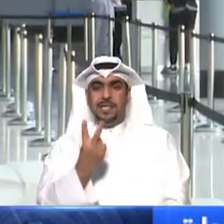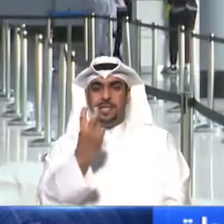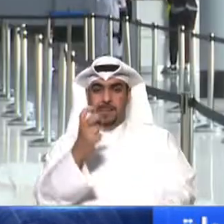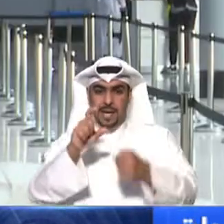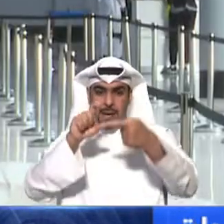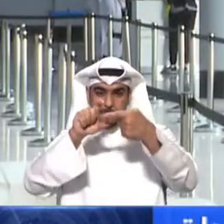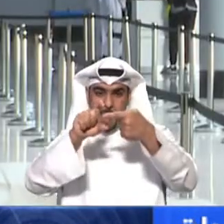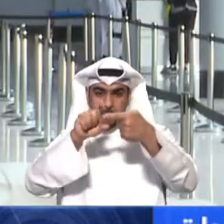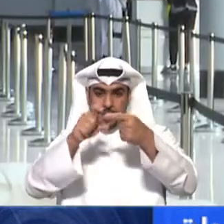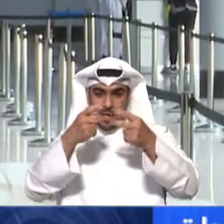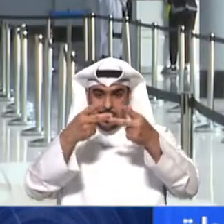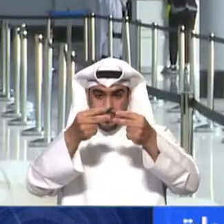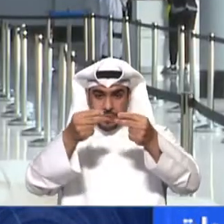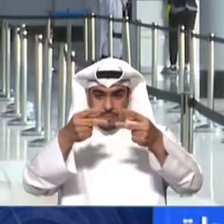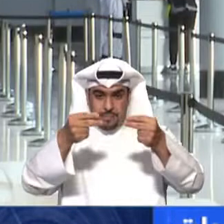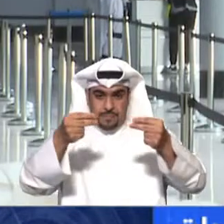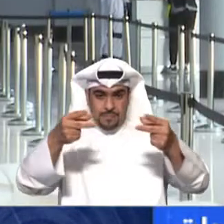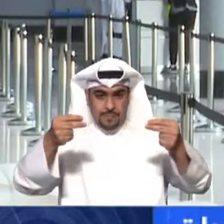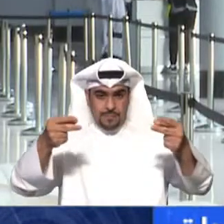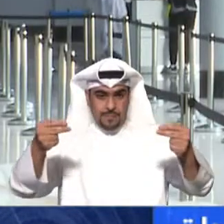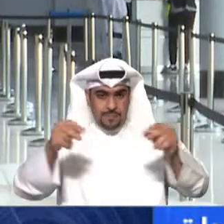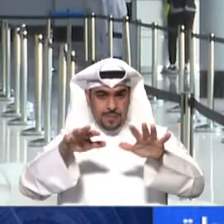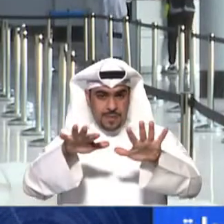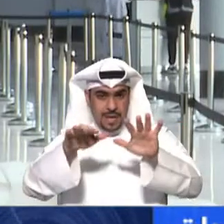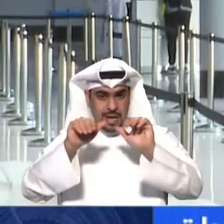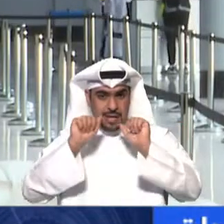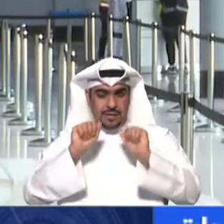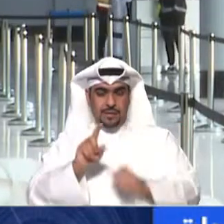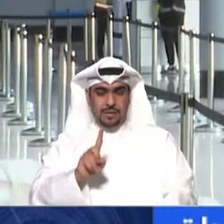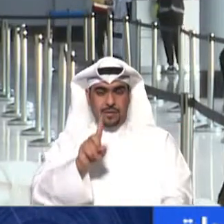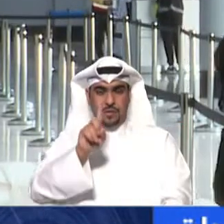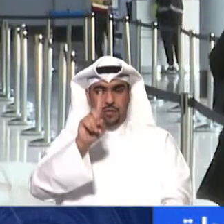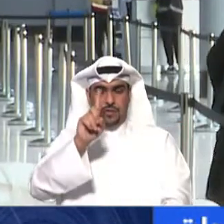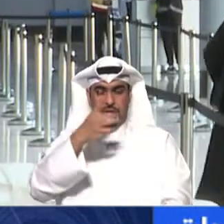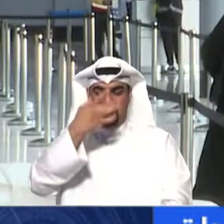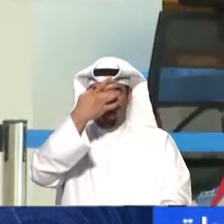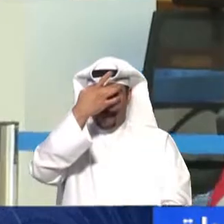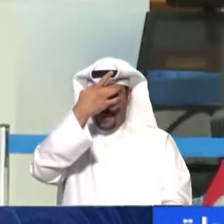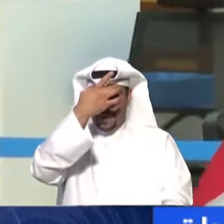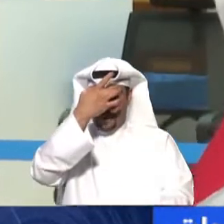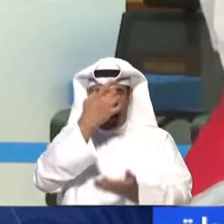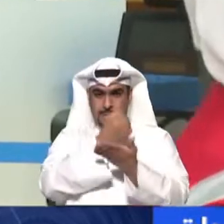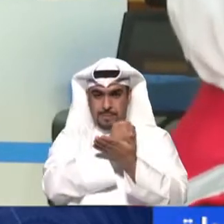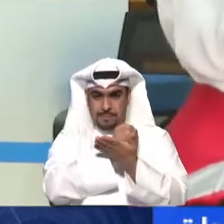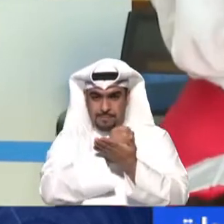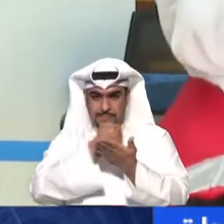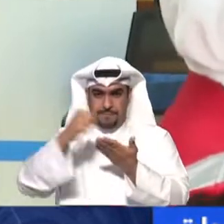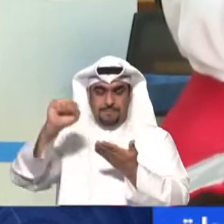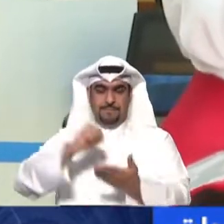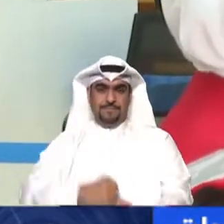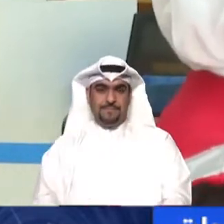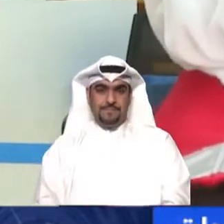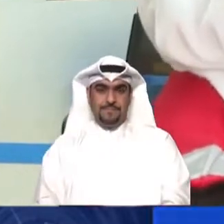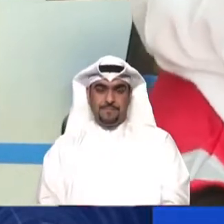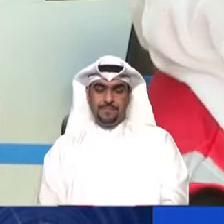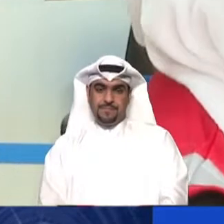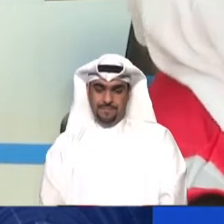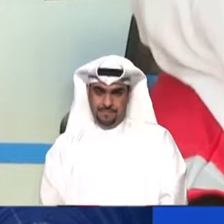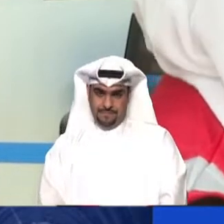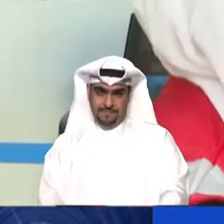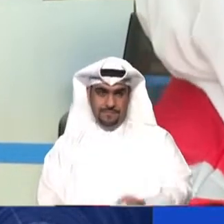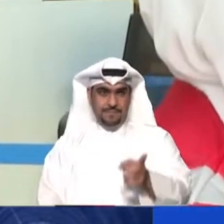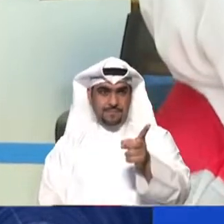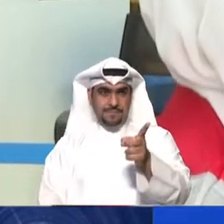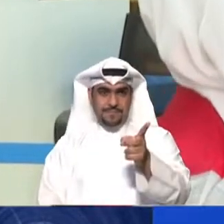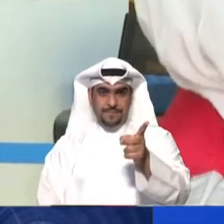الله أن بعد هالخطوات هذه كلها أن الأمور أنها تتحسن والوباء يزول. تطعيم ترى جدا آمن، وننصح